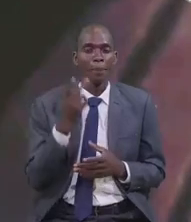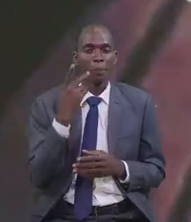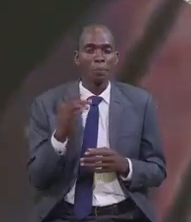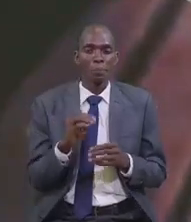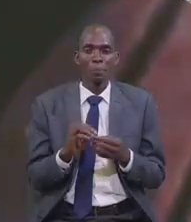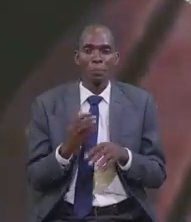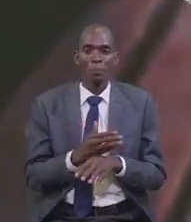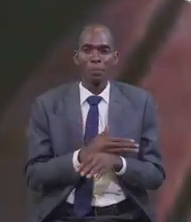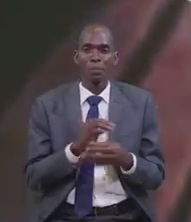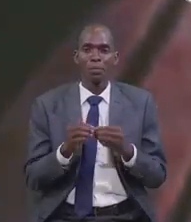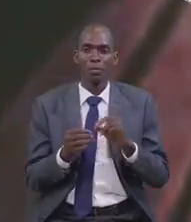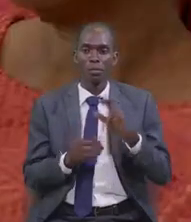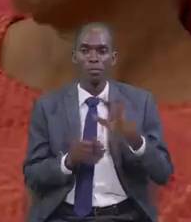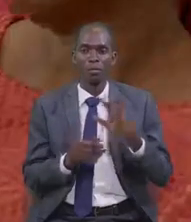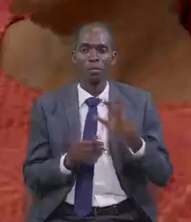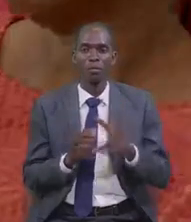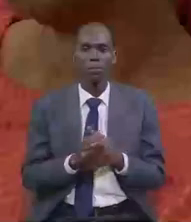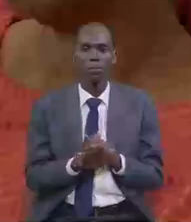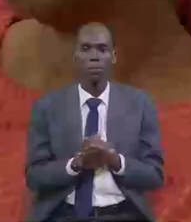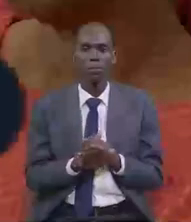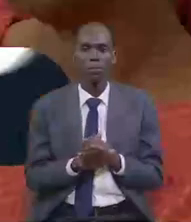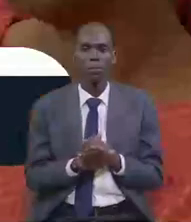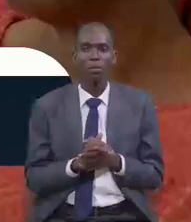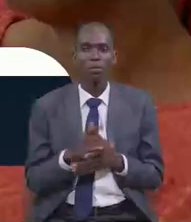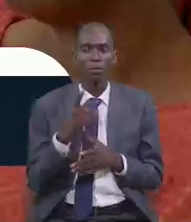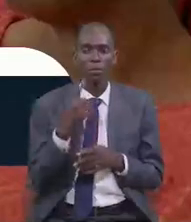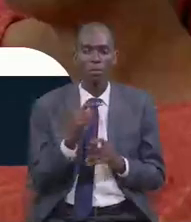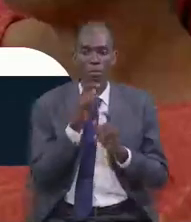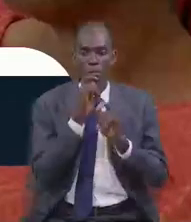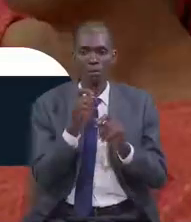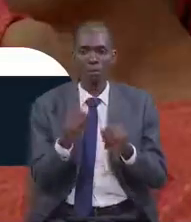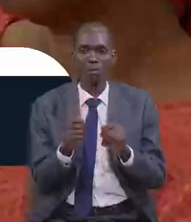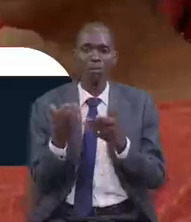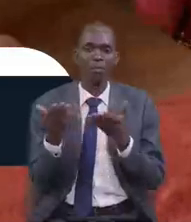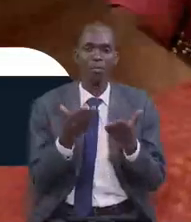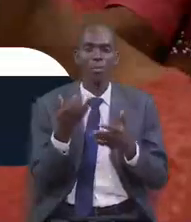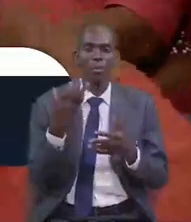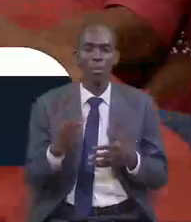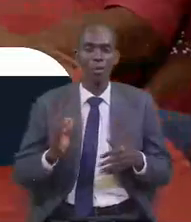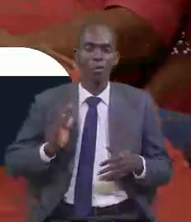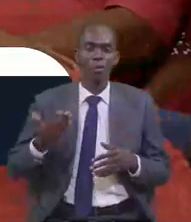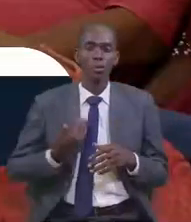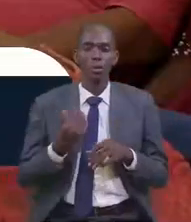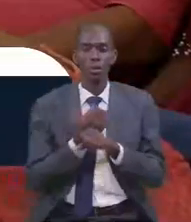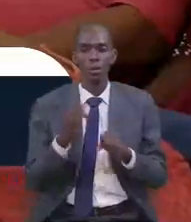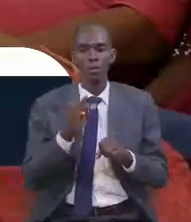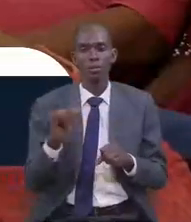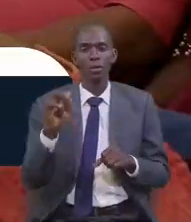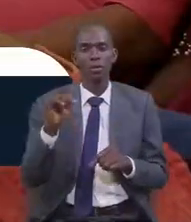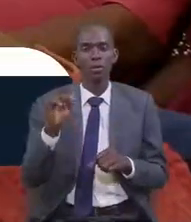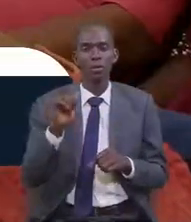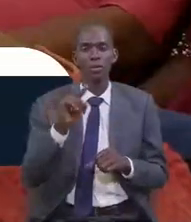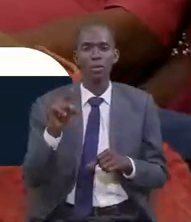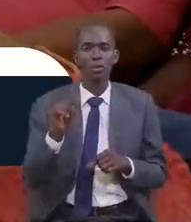ici. Le service récompensé des Nazaréens qui gagnent les